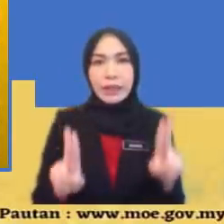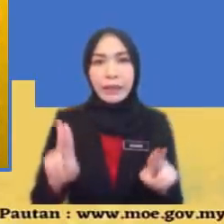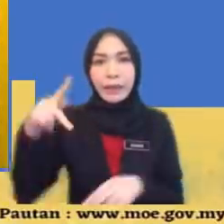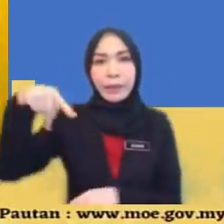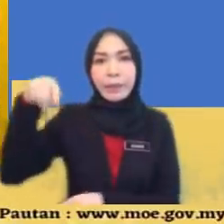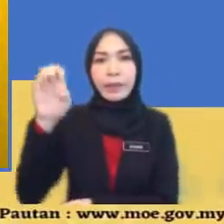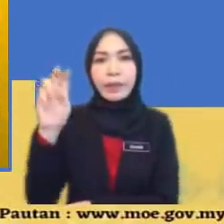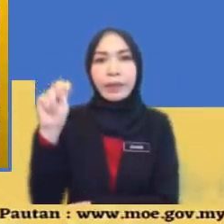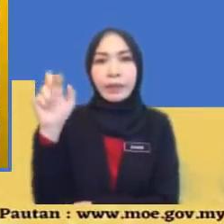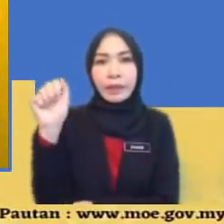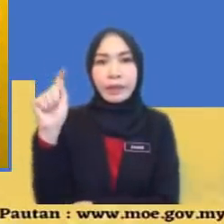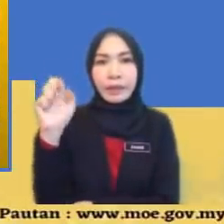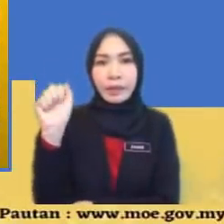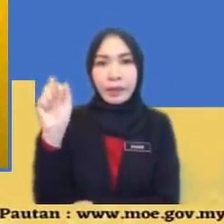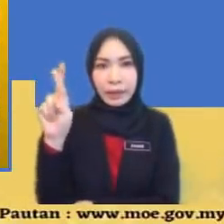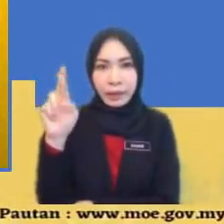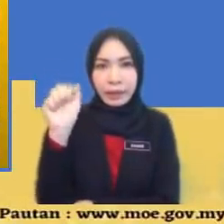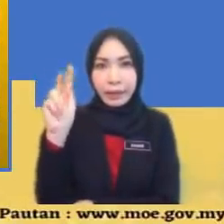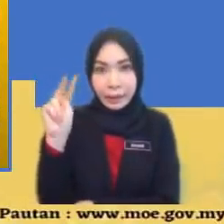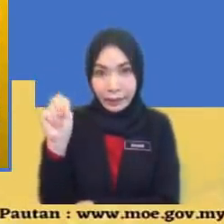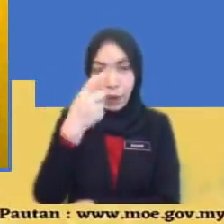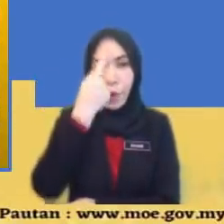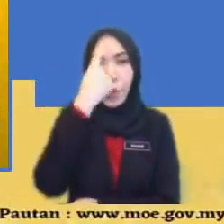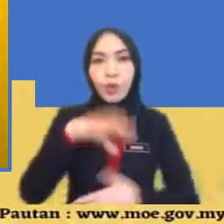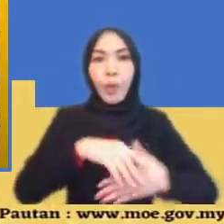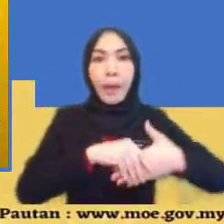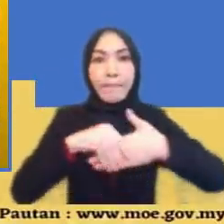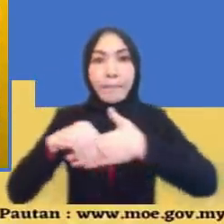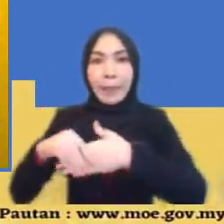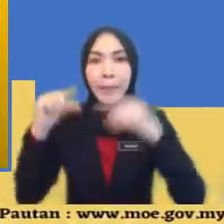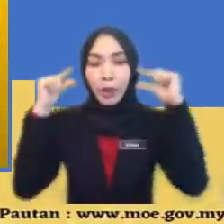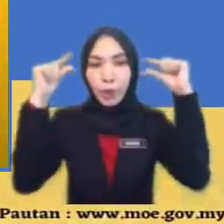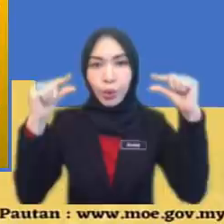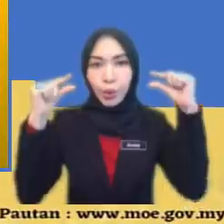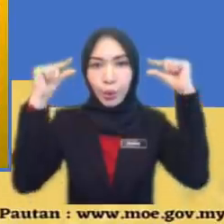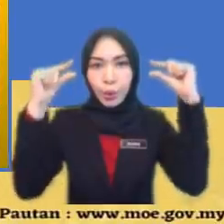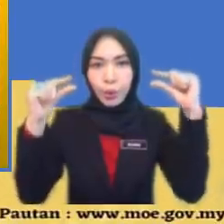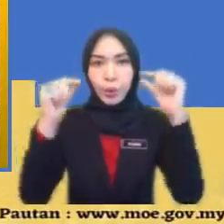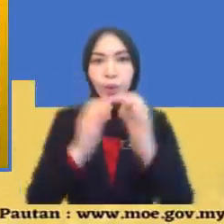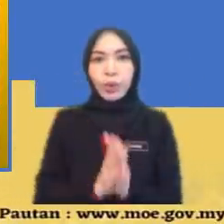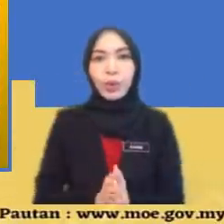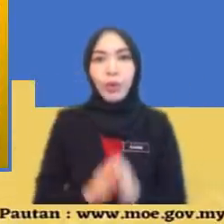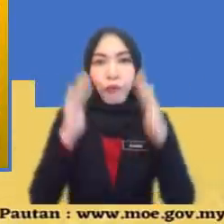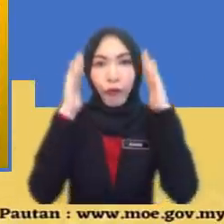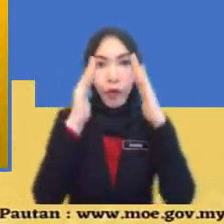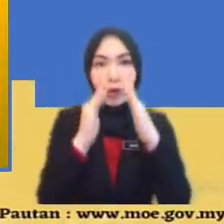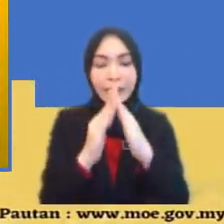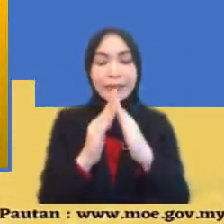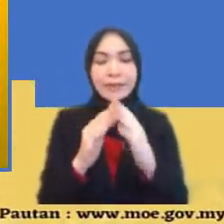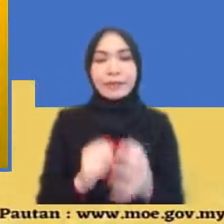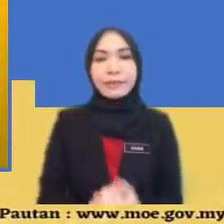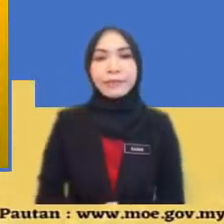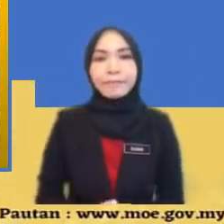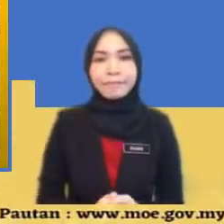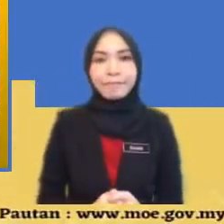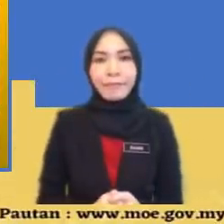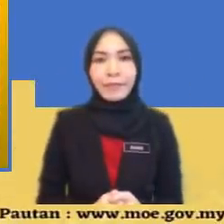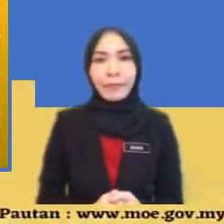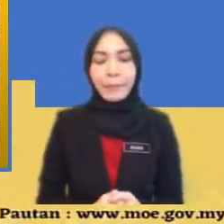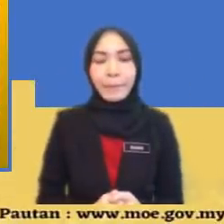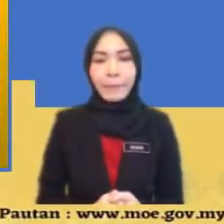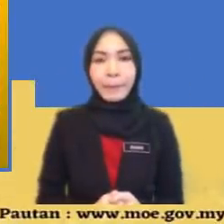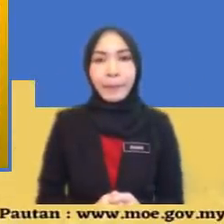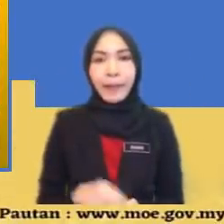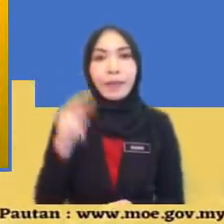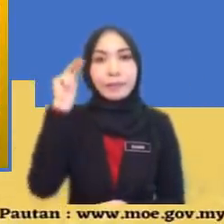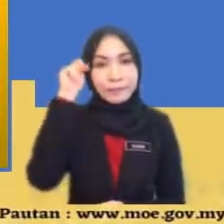4 Fokus utama tadi dapat dilaksanakan secara berkesan tentu anda perempuan yang